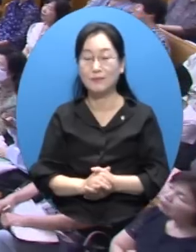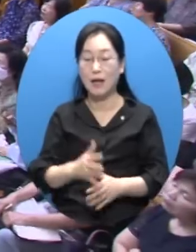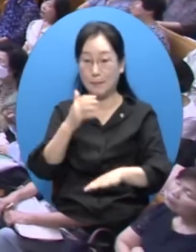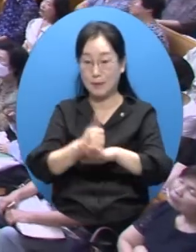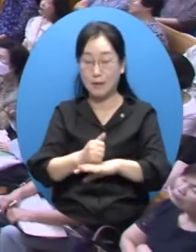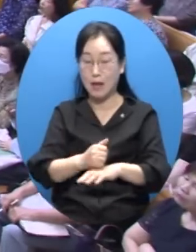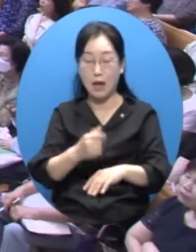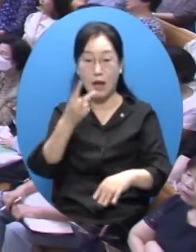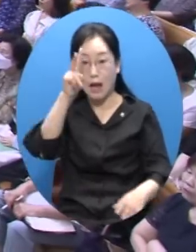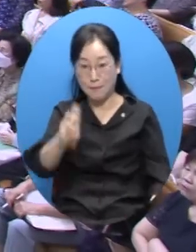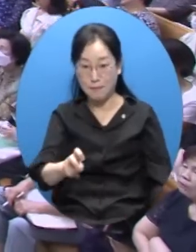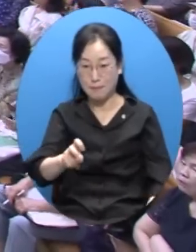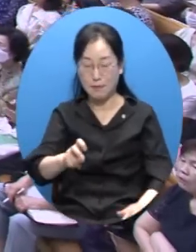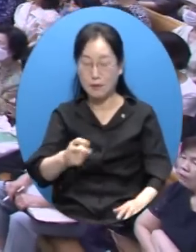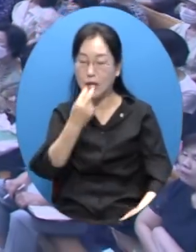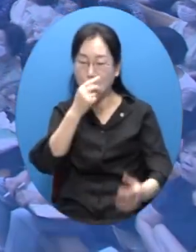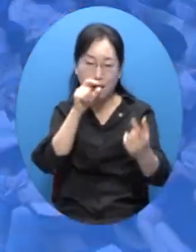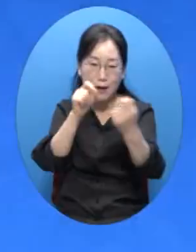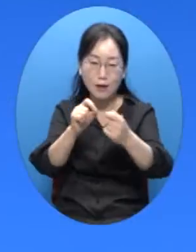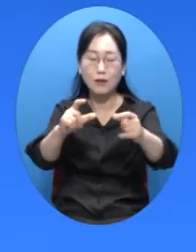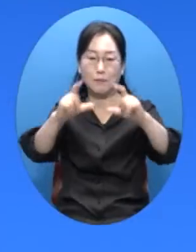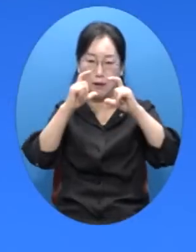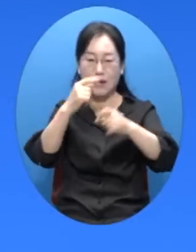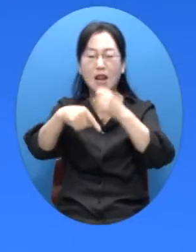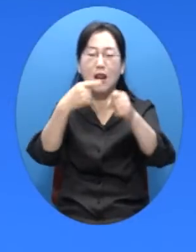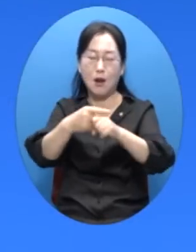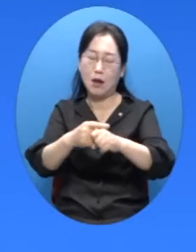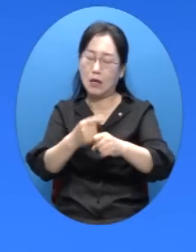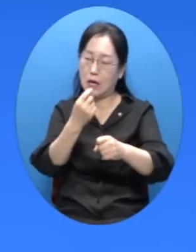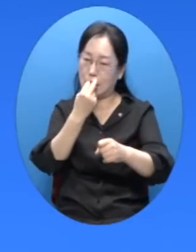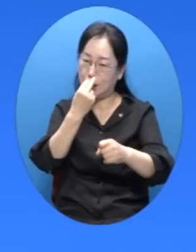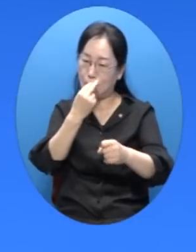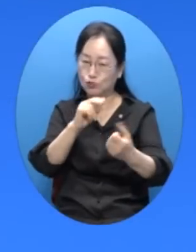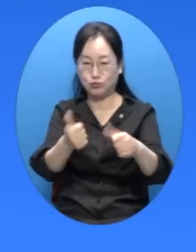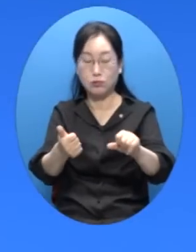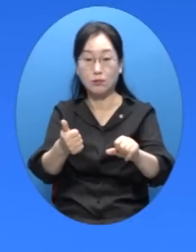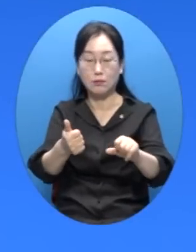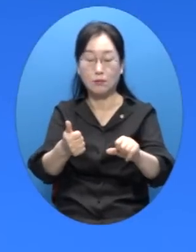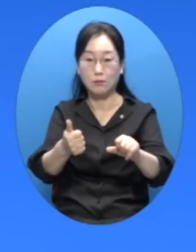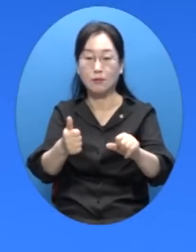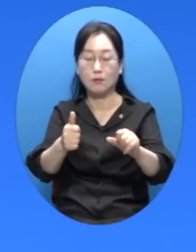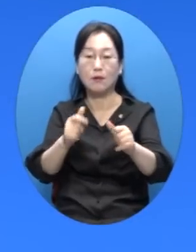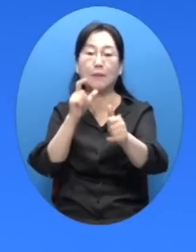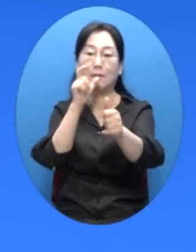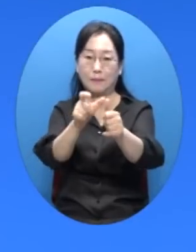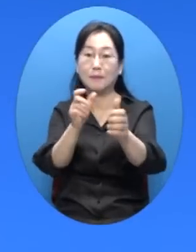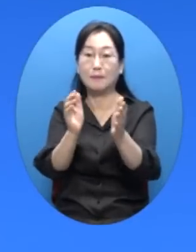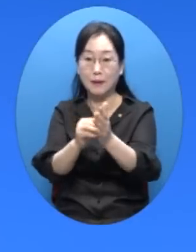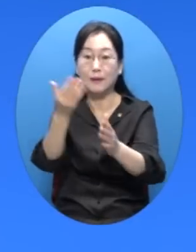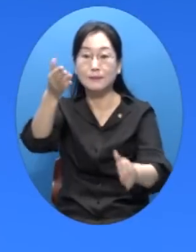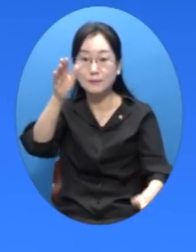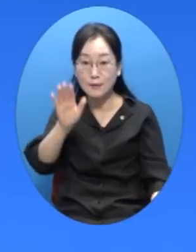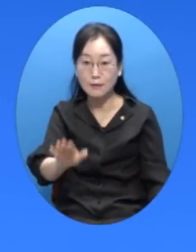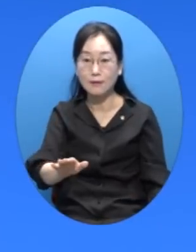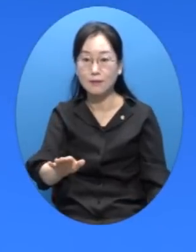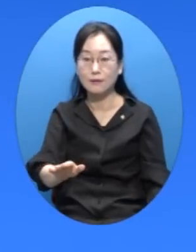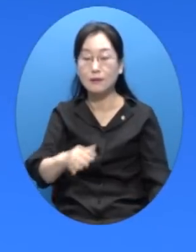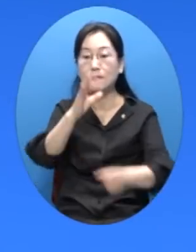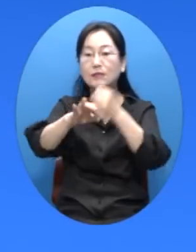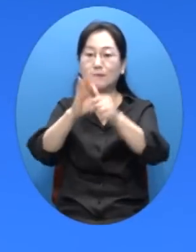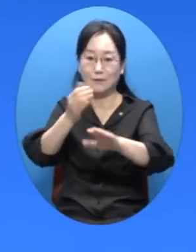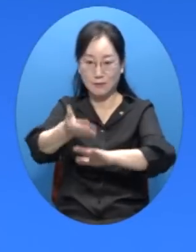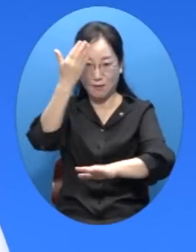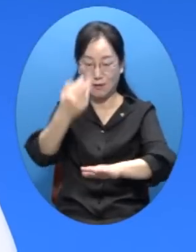말기암 시한부 판정을 받아서 채 1년도 못 산다고 사람들이 얘기를 했는데 10년을